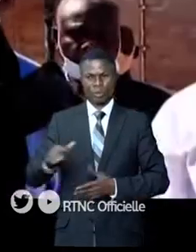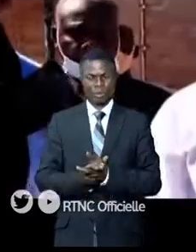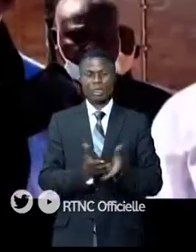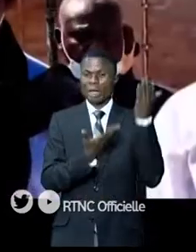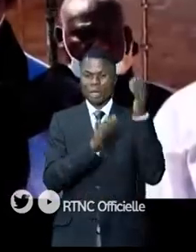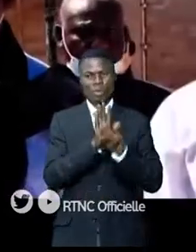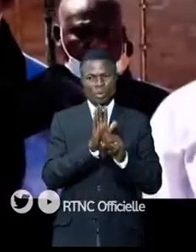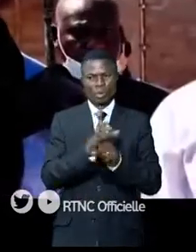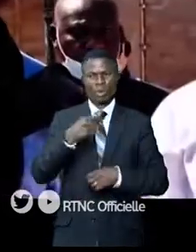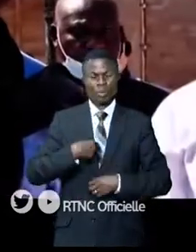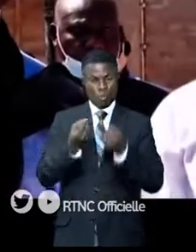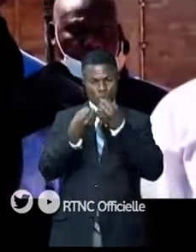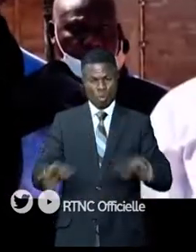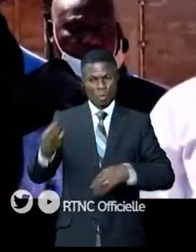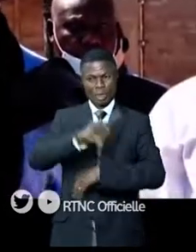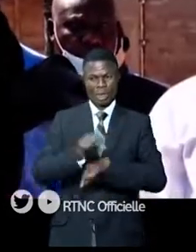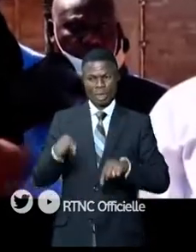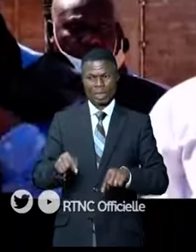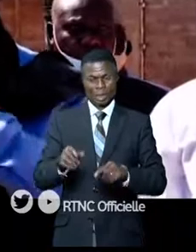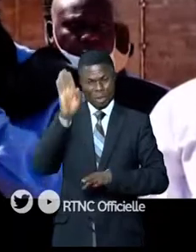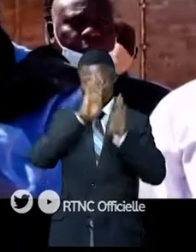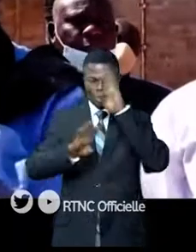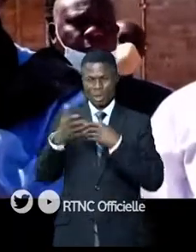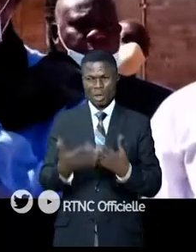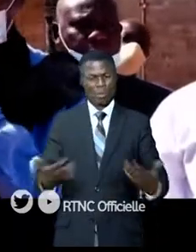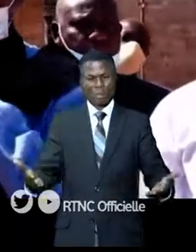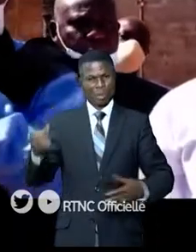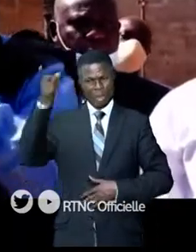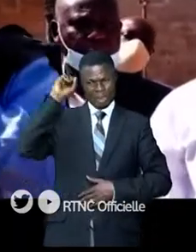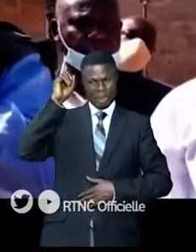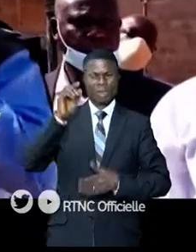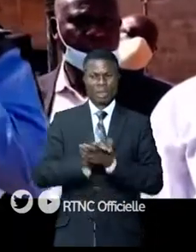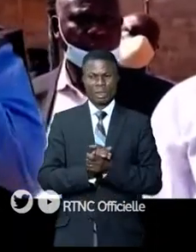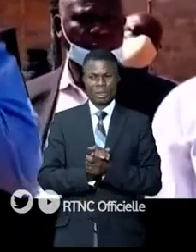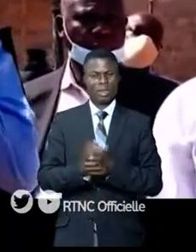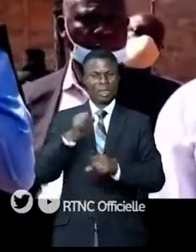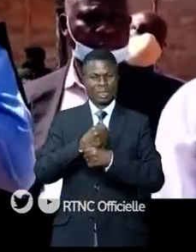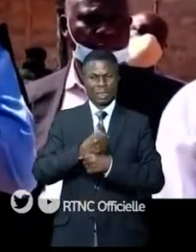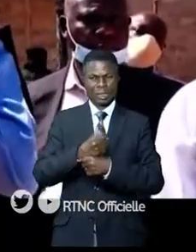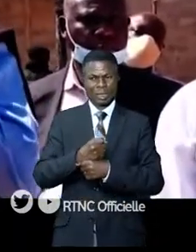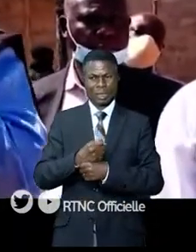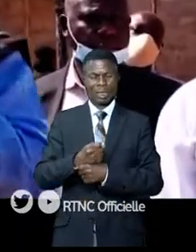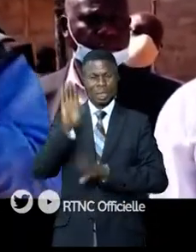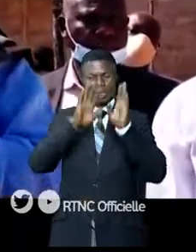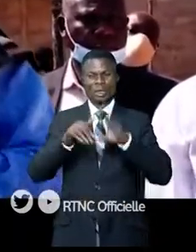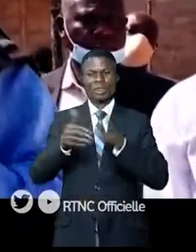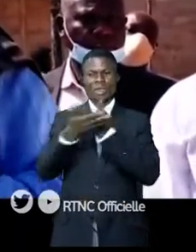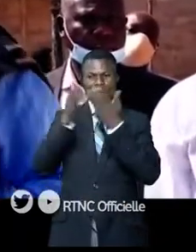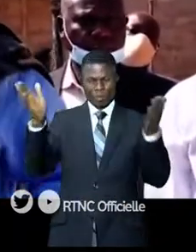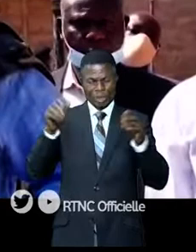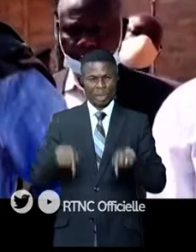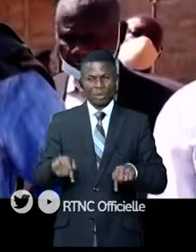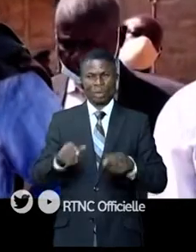important parce que j'ai failli perdre ce jour avec une distraction qui était lancée, de créer des perturbations dans la ville. Heureusement que le